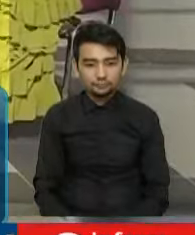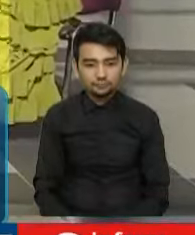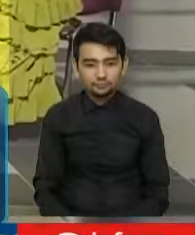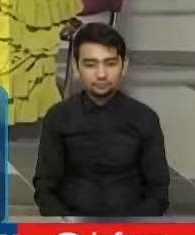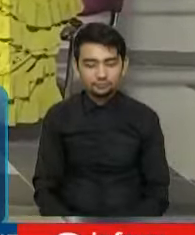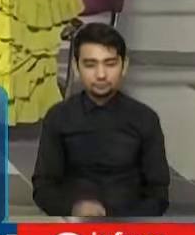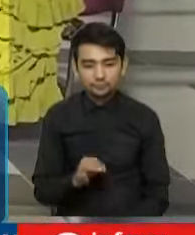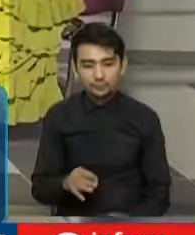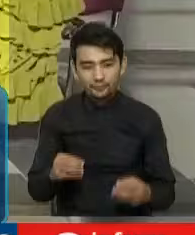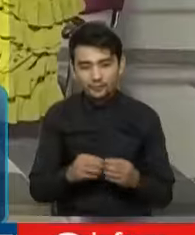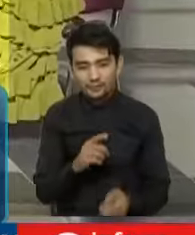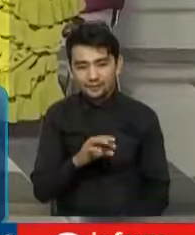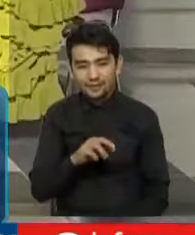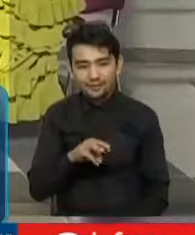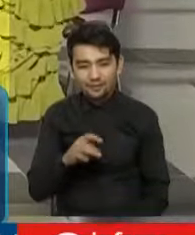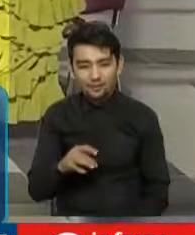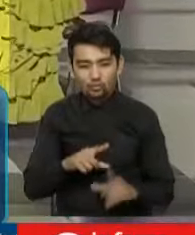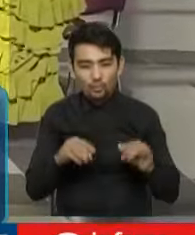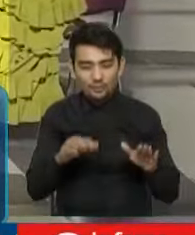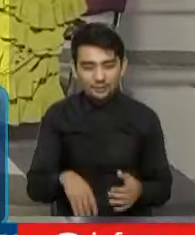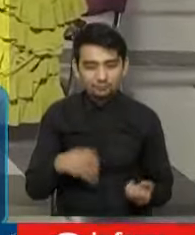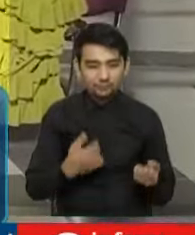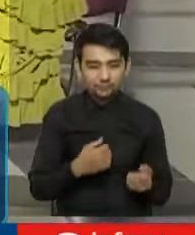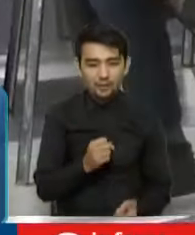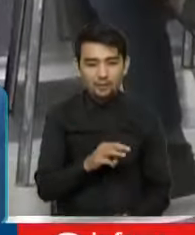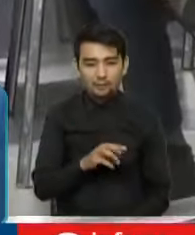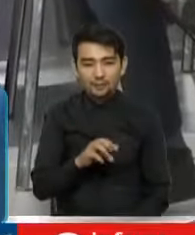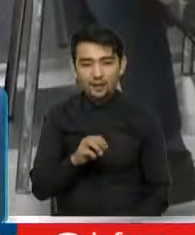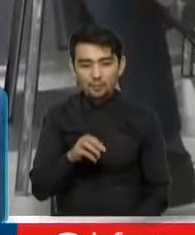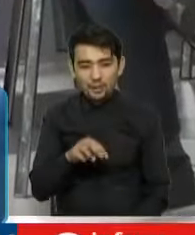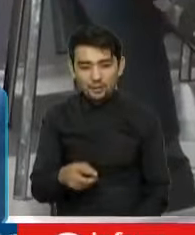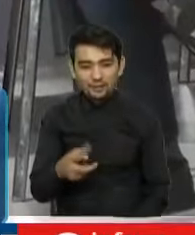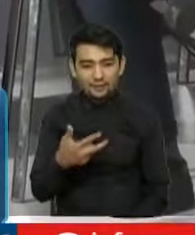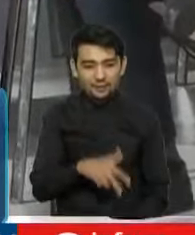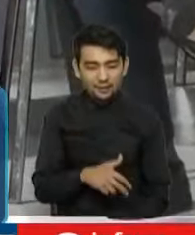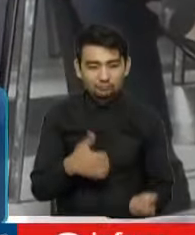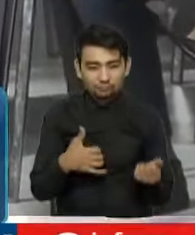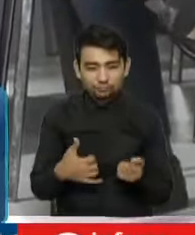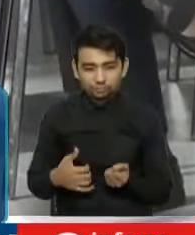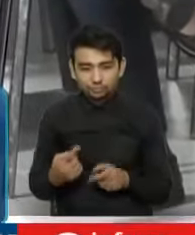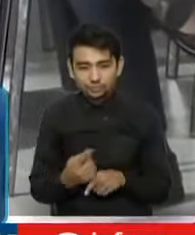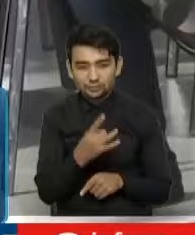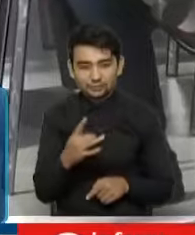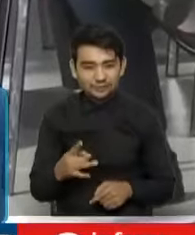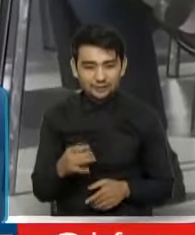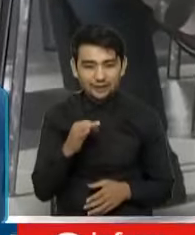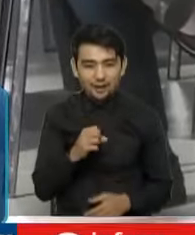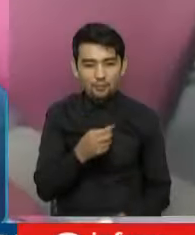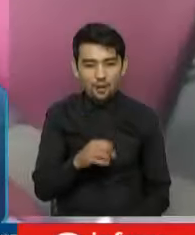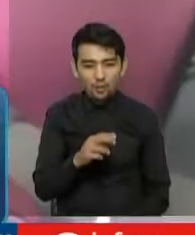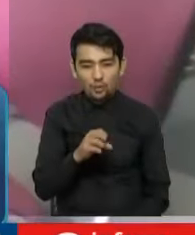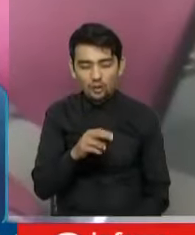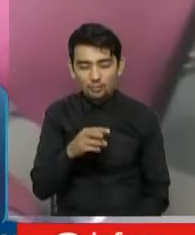Шеруге зияткерлік мектептің қосперне домбырашылар ансамбіле қатысып, бір мезетте үш шығарманы орындады. Олар көпшілік алдында Абай Құнанбайұлының